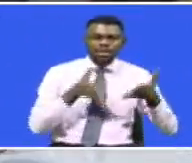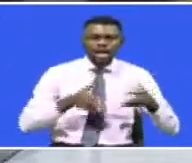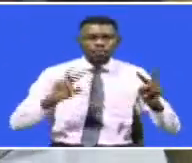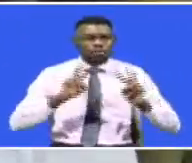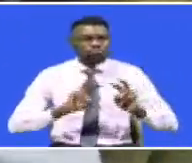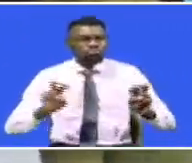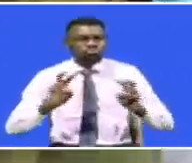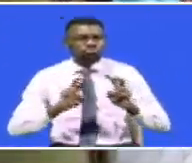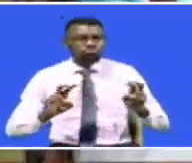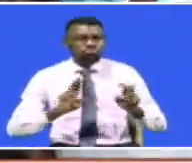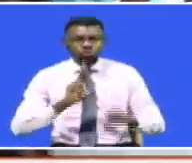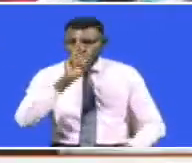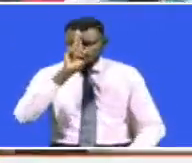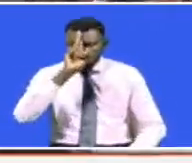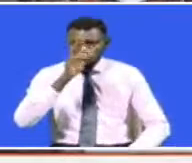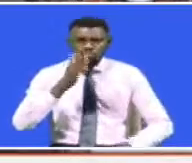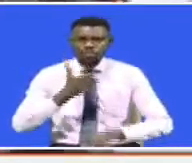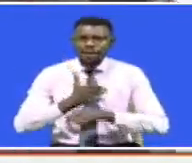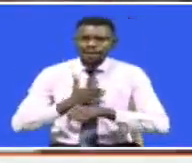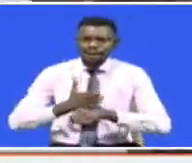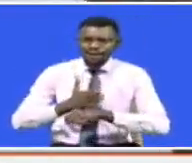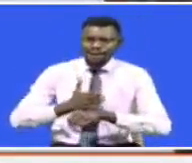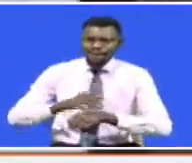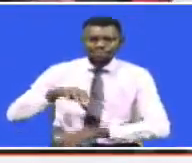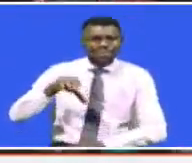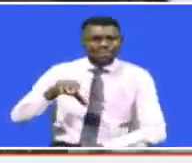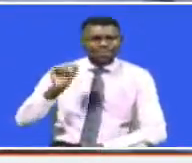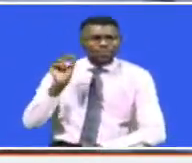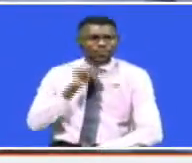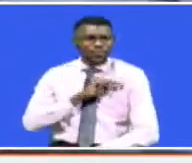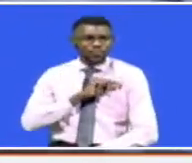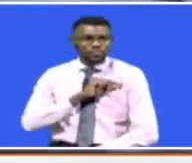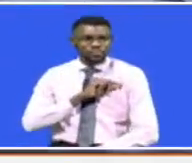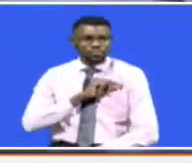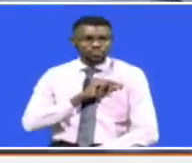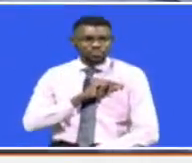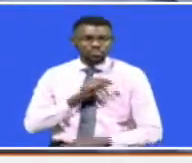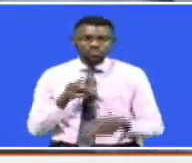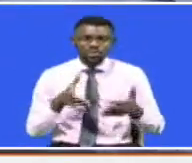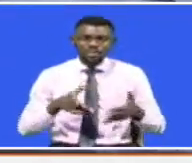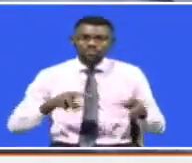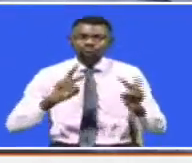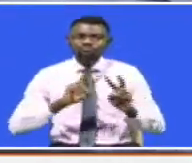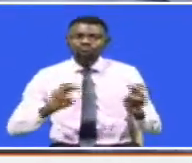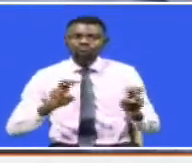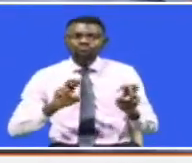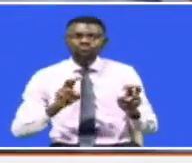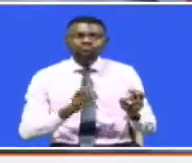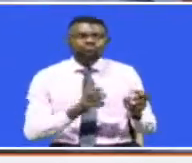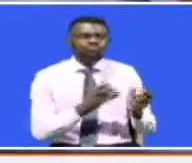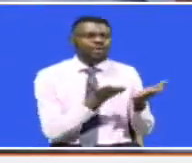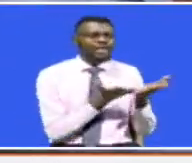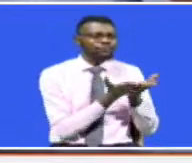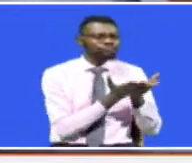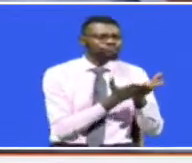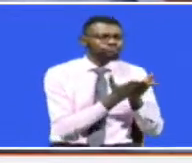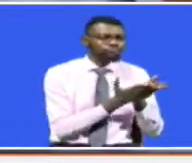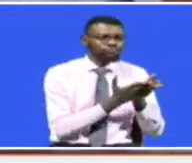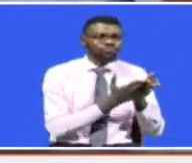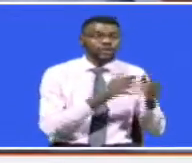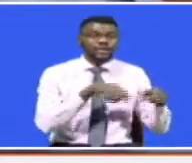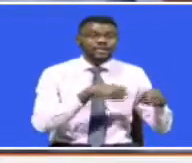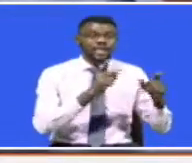Hadi alisema polisi wamepata kisu kilichotumika kumdunga katibu huyo na wanaendelea kumtafuta kijakazi huyo ambaye alitoweka baada ya tukio